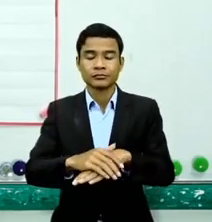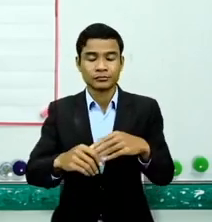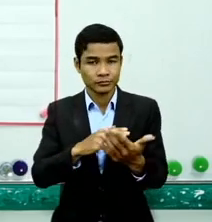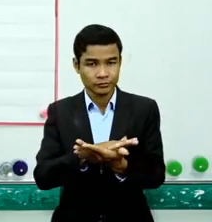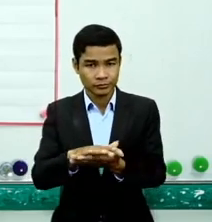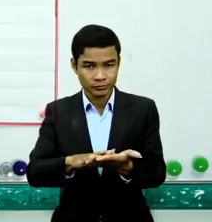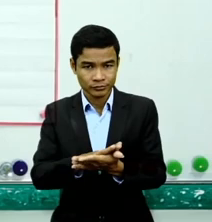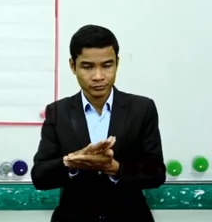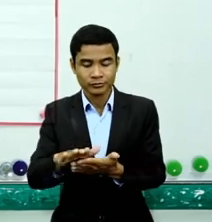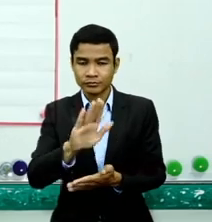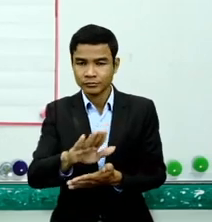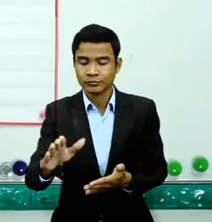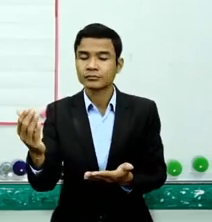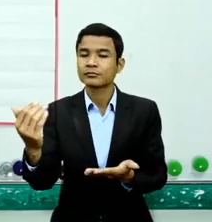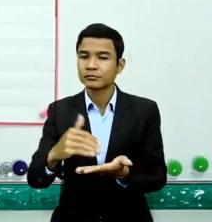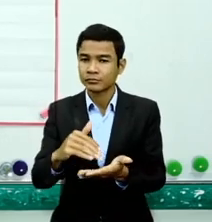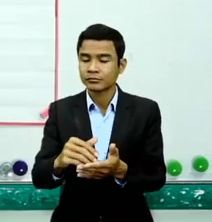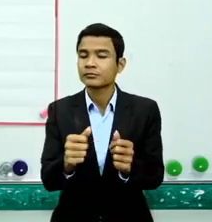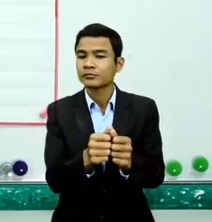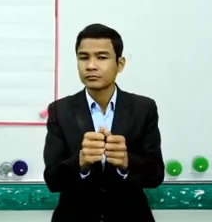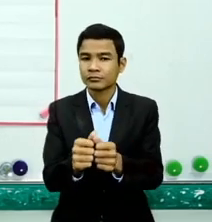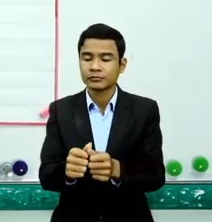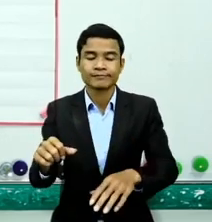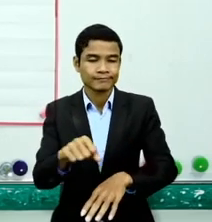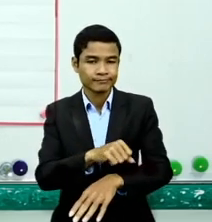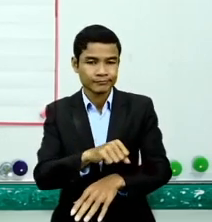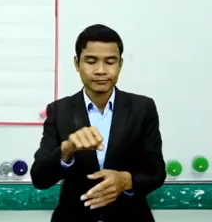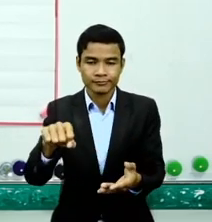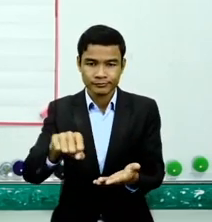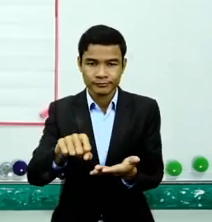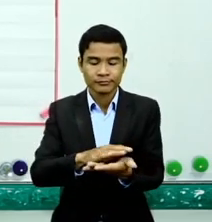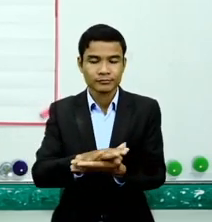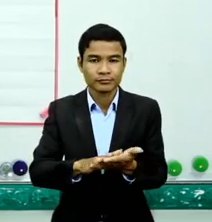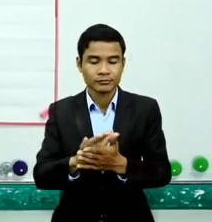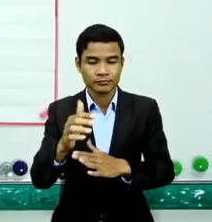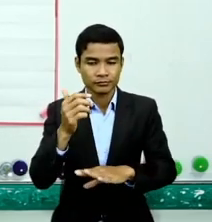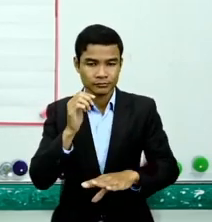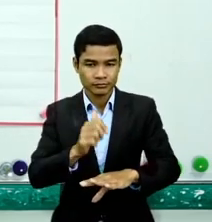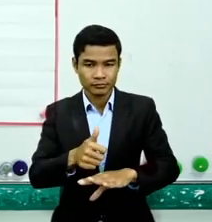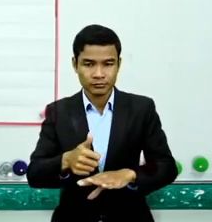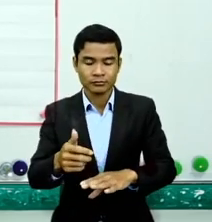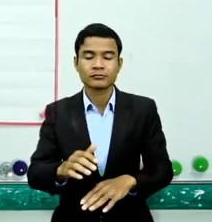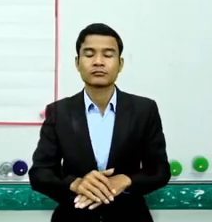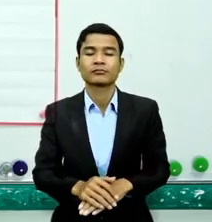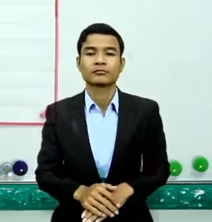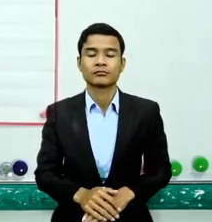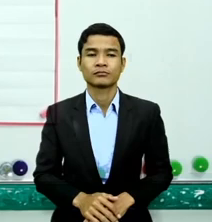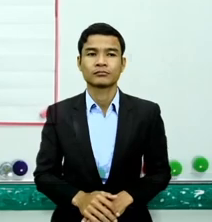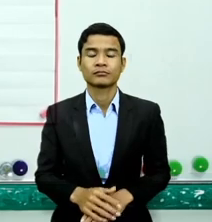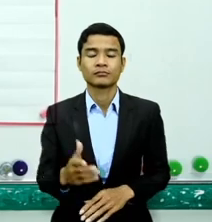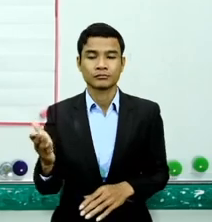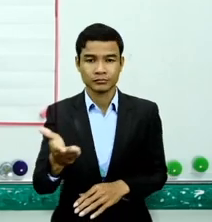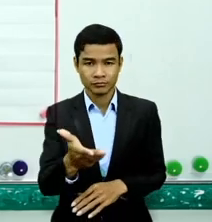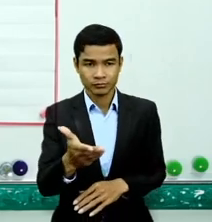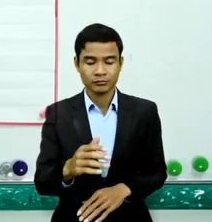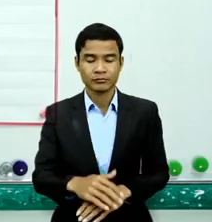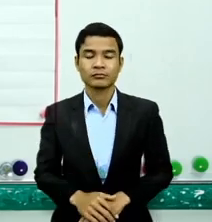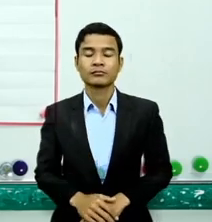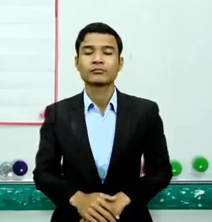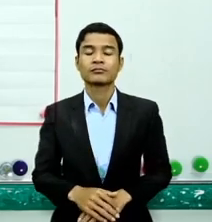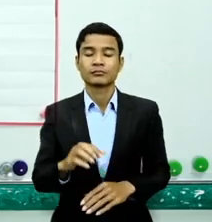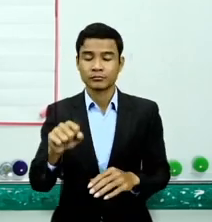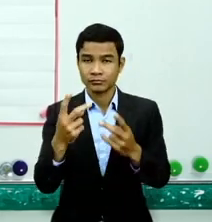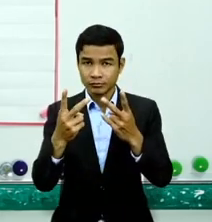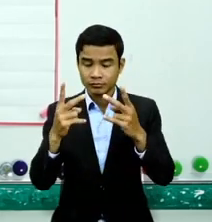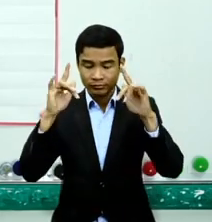đây được bao cô này bàn nhựt nhóp chìm mùi nâng sạp bú alcohol rứa cùi chè chà hai con con tiếng ọc nia của